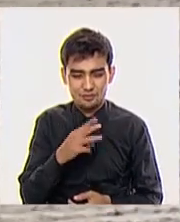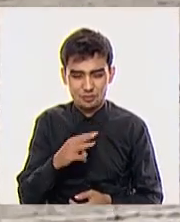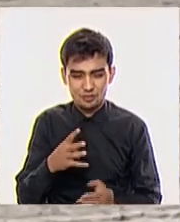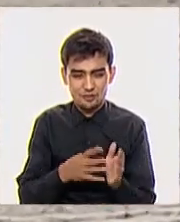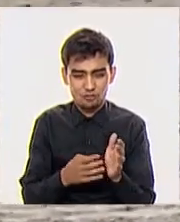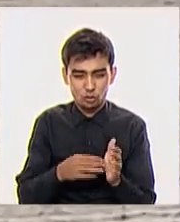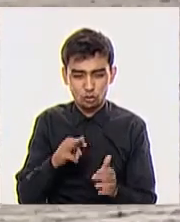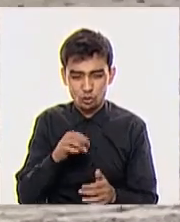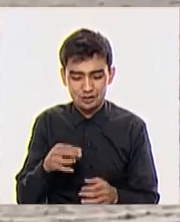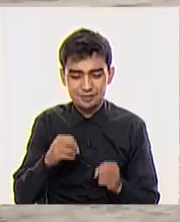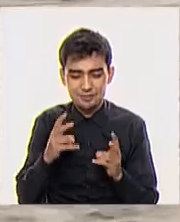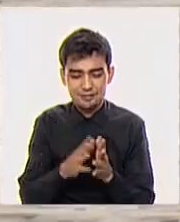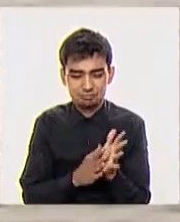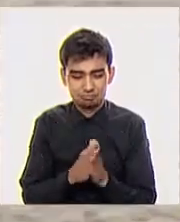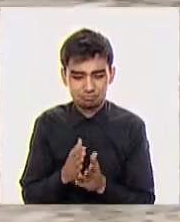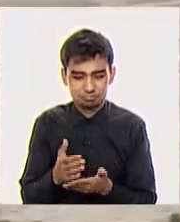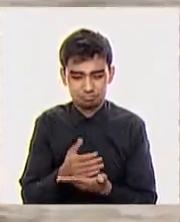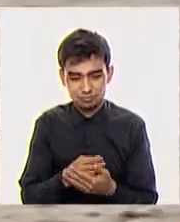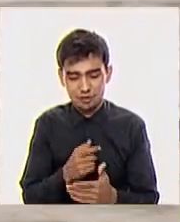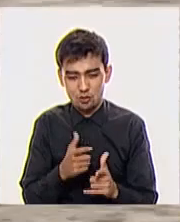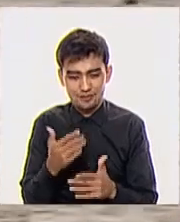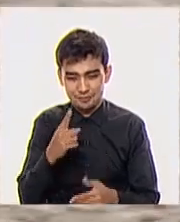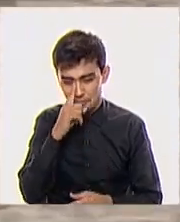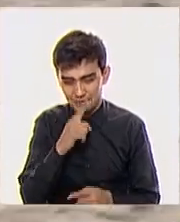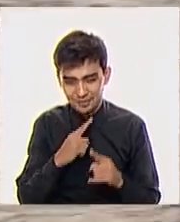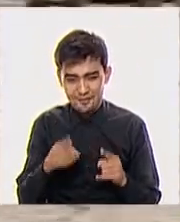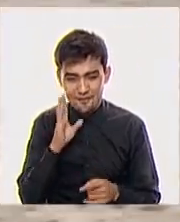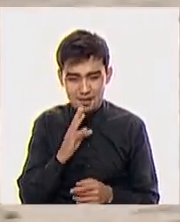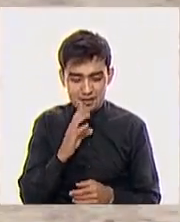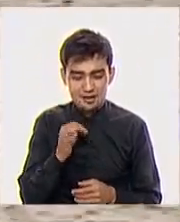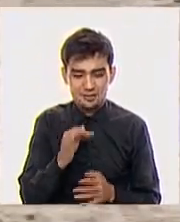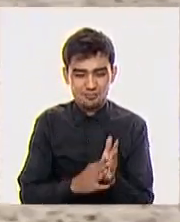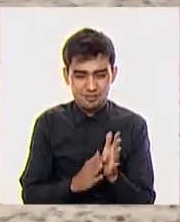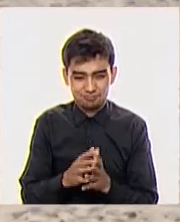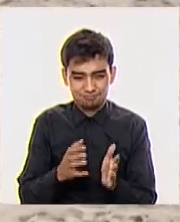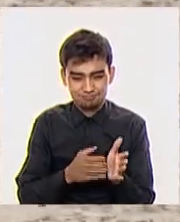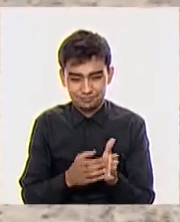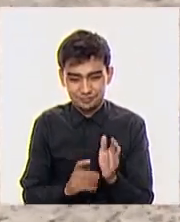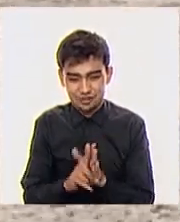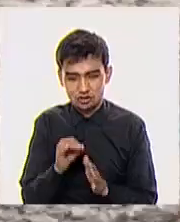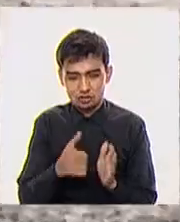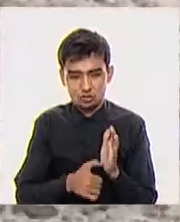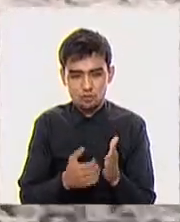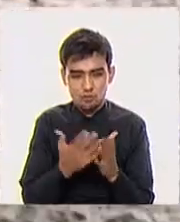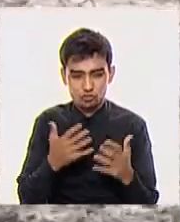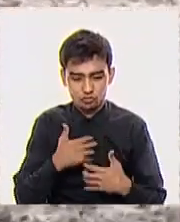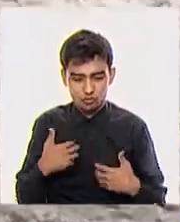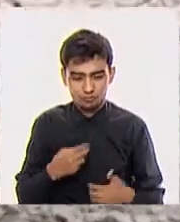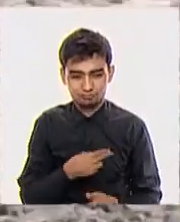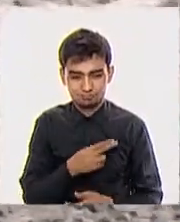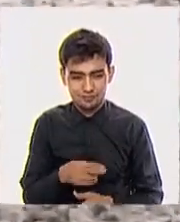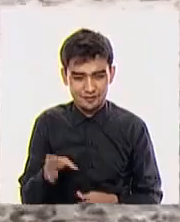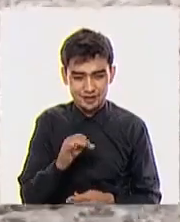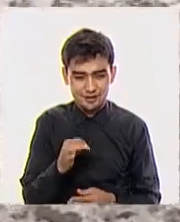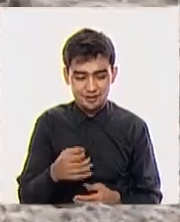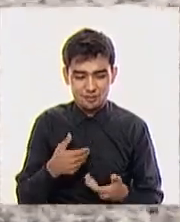арнайы жем-шөп әзірленеді. Айта кетейік, өңірде бір айдың ішінде су мен шөптің жетіспеушілігінен 600-ден артық мал қырылып, көбі